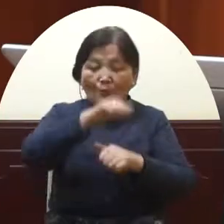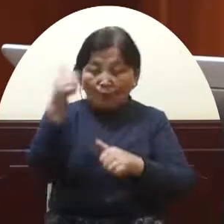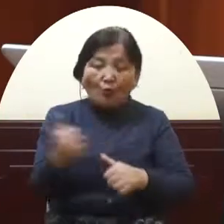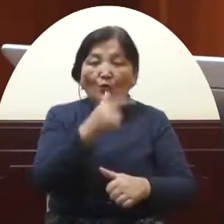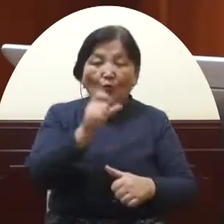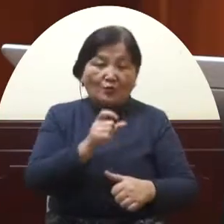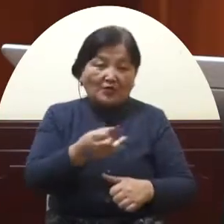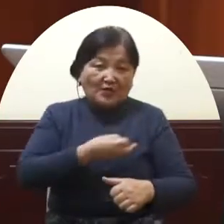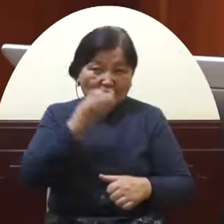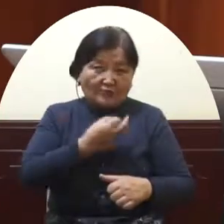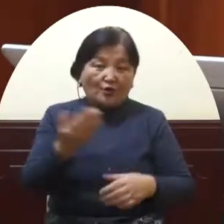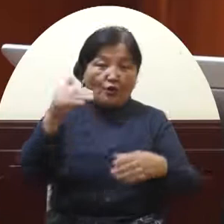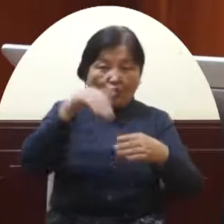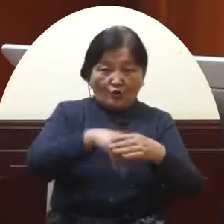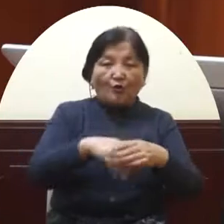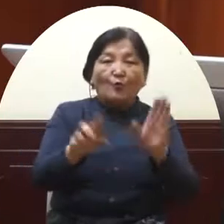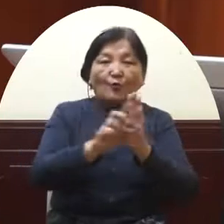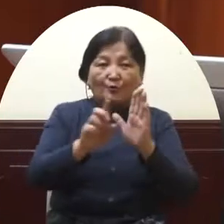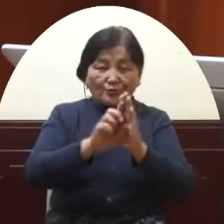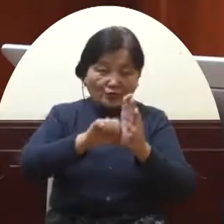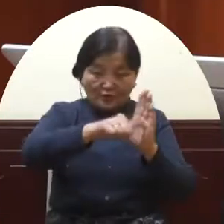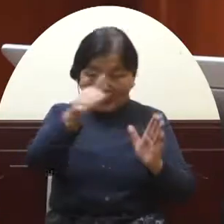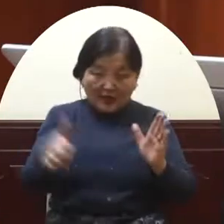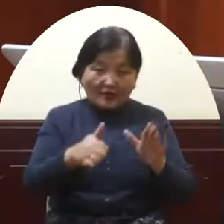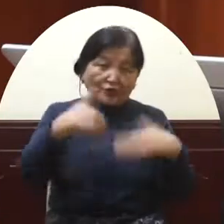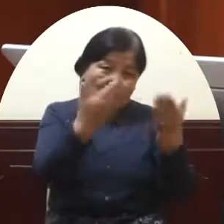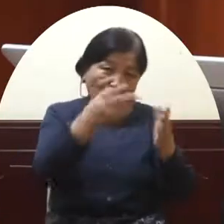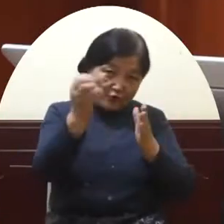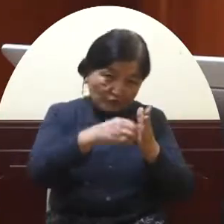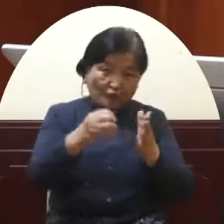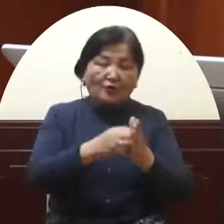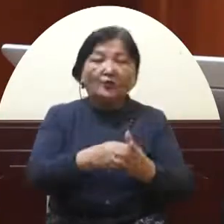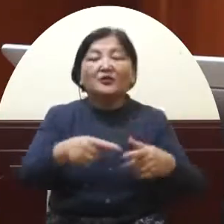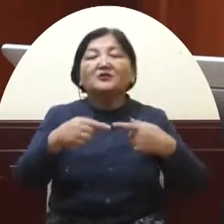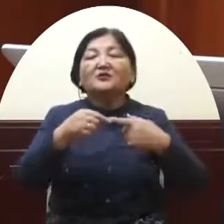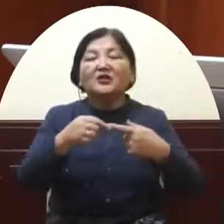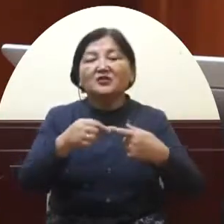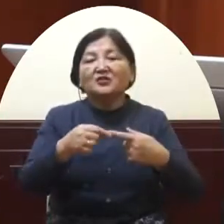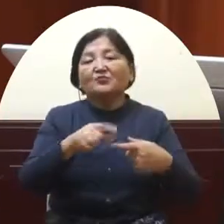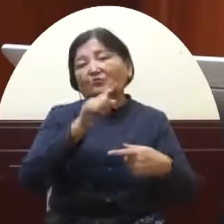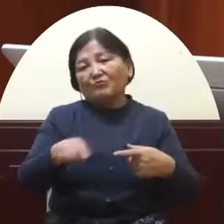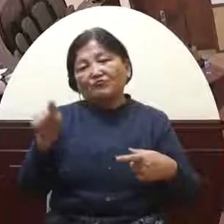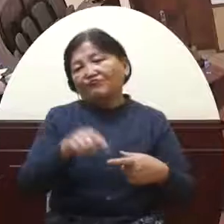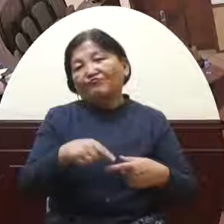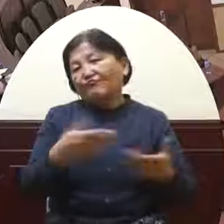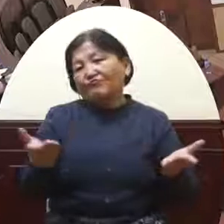идэвхтэй оролцох тэр боломжоор нь хангах ёстой гэдэг энэ үндсэн зарчим өөрөө зөрчигдөд байна гэдгийг хэлэх гэсэн